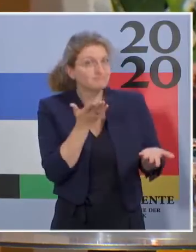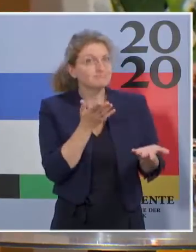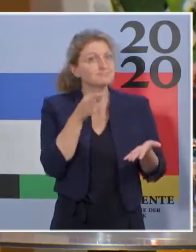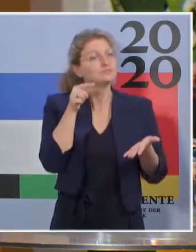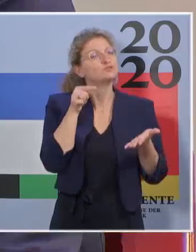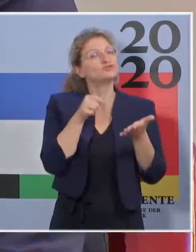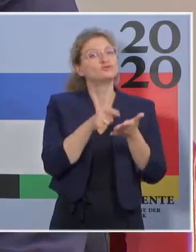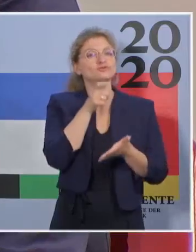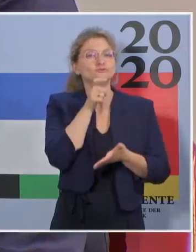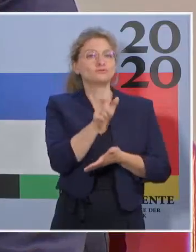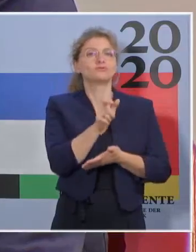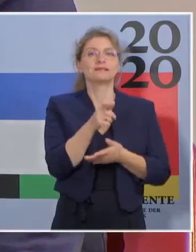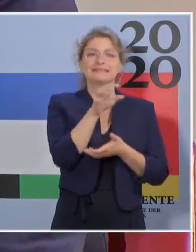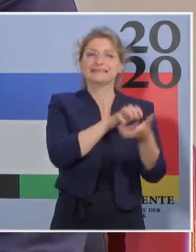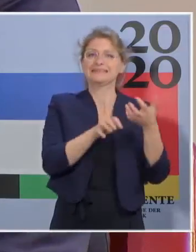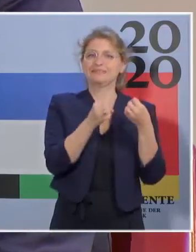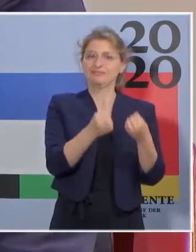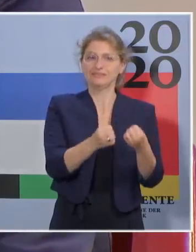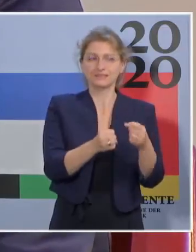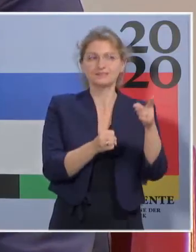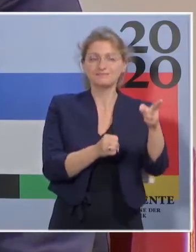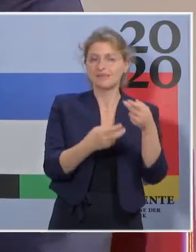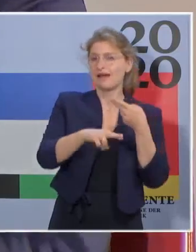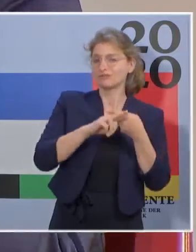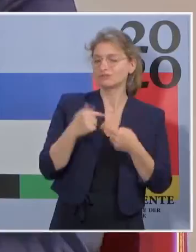Vorredner hat schon die Bundespräsidentenwahl 2016 genannt.